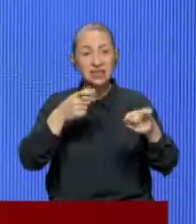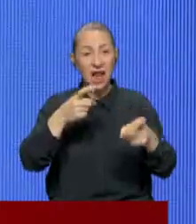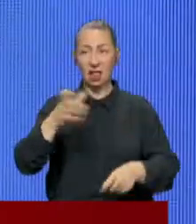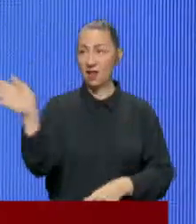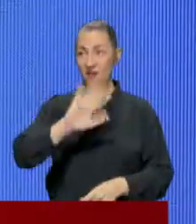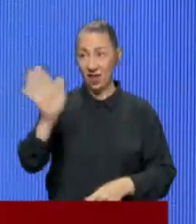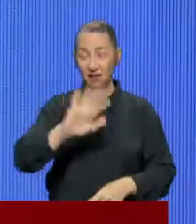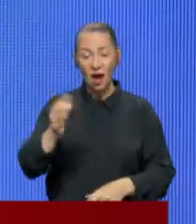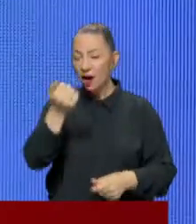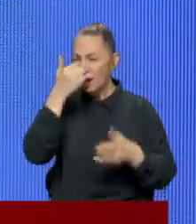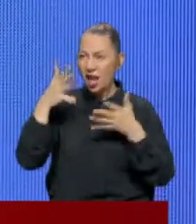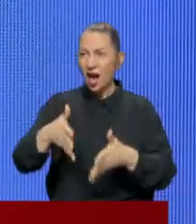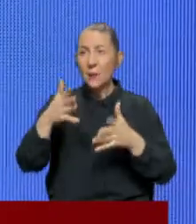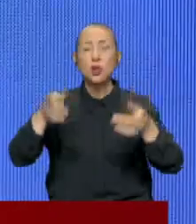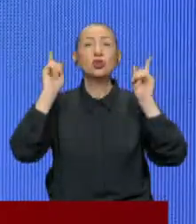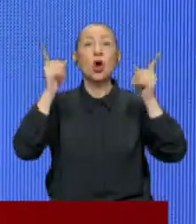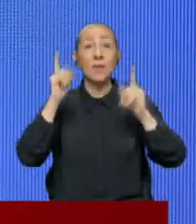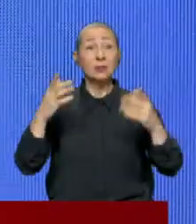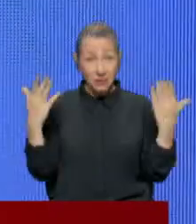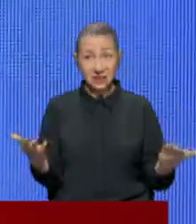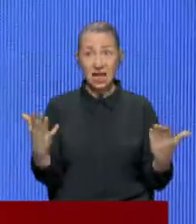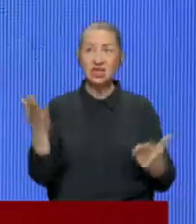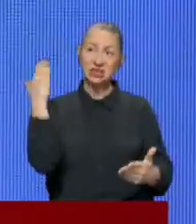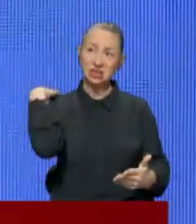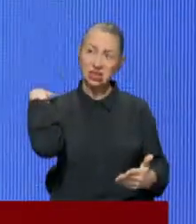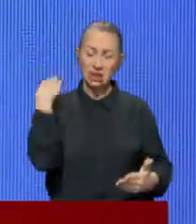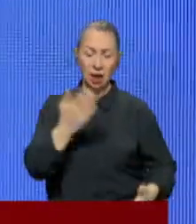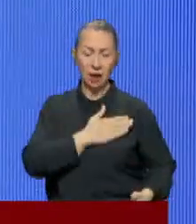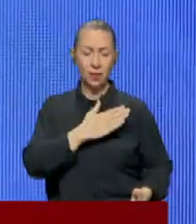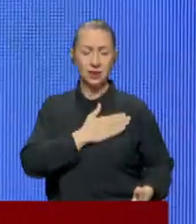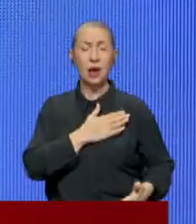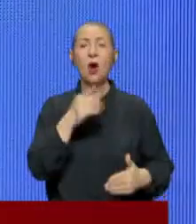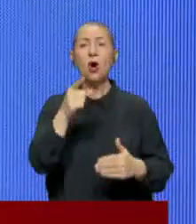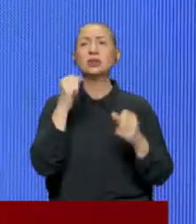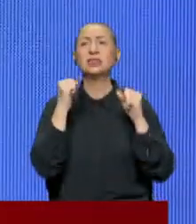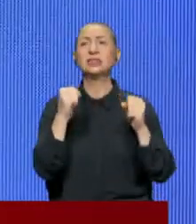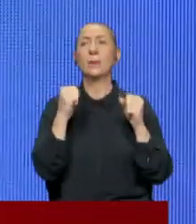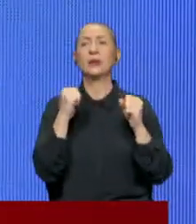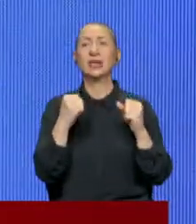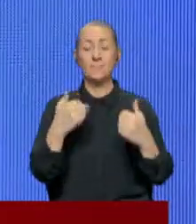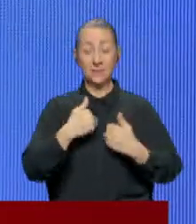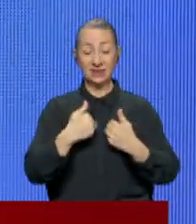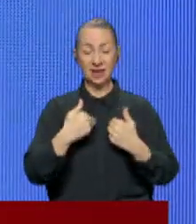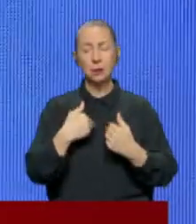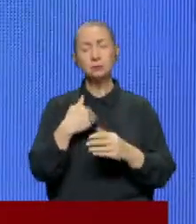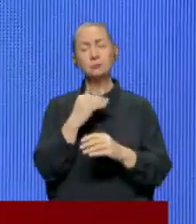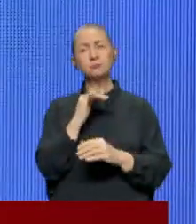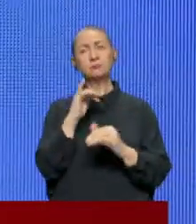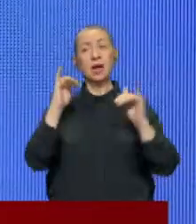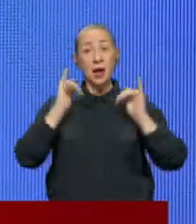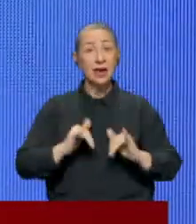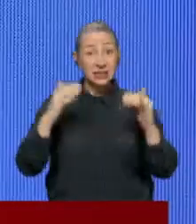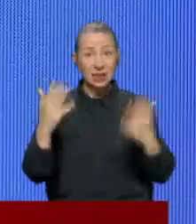veda, kan dökmeye de tövbe etmekse, sırtını da kalbini de o sapasağlam bize